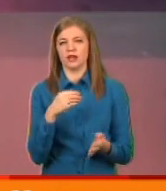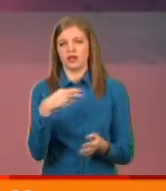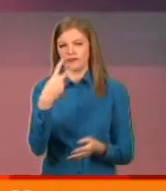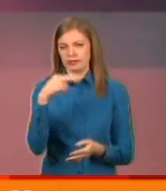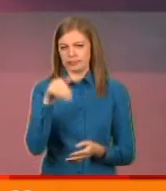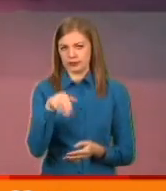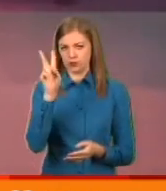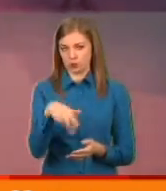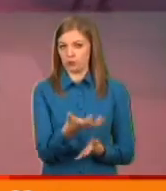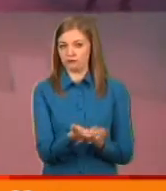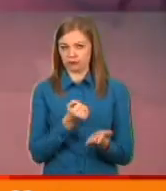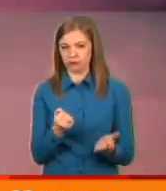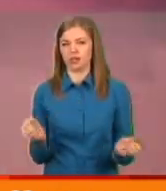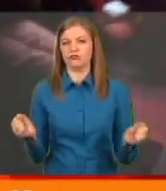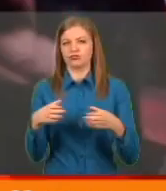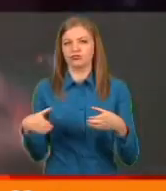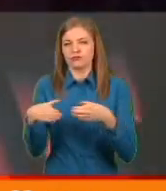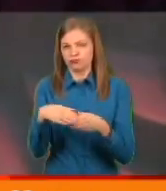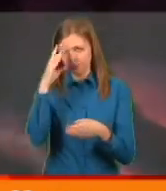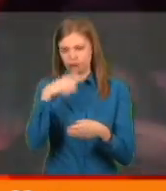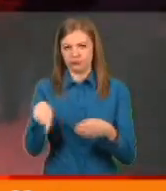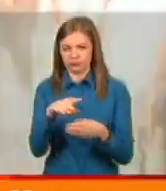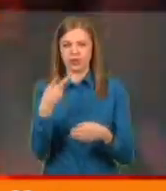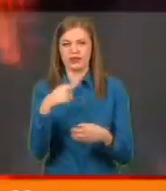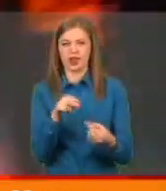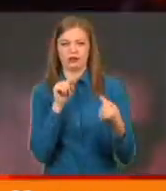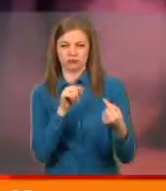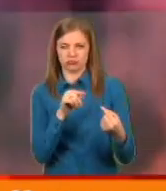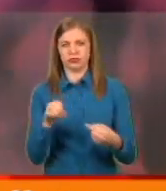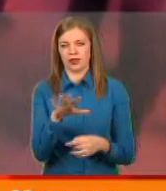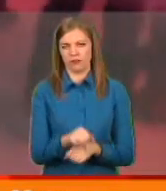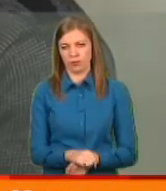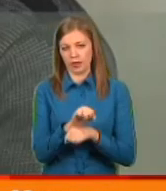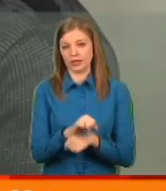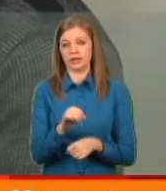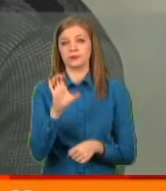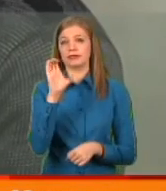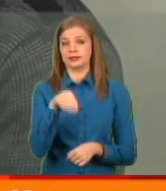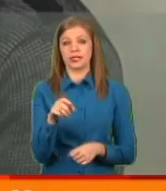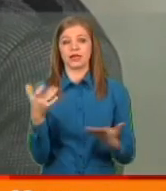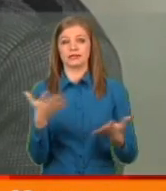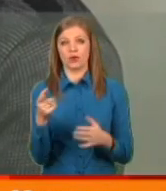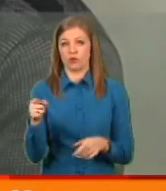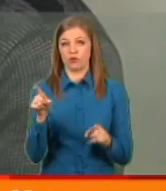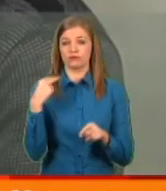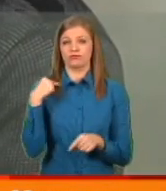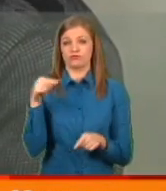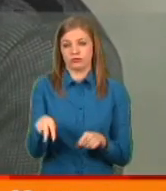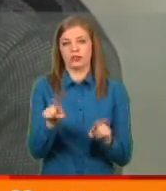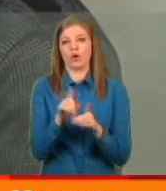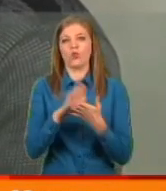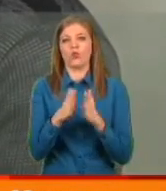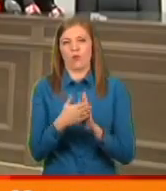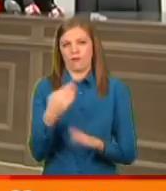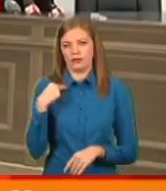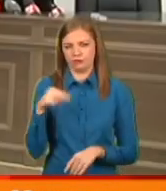20 тисяч доларів зібрати гурт «Тітушек» для протидії активістам Євромайдану. Стаття, за яку отримав, так би мовити,